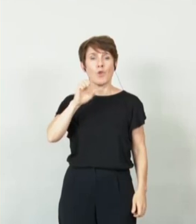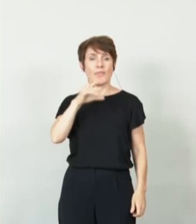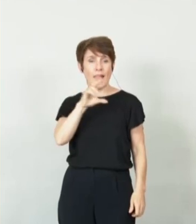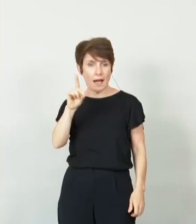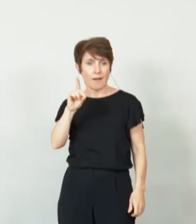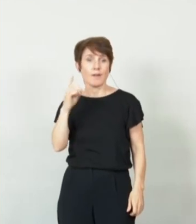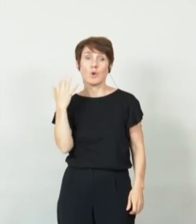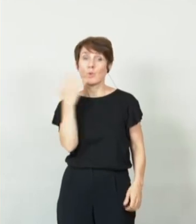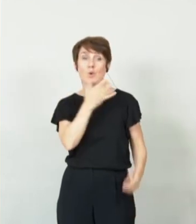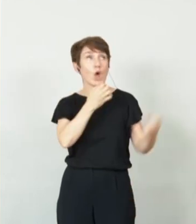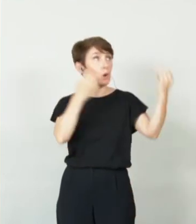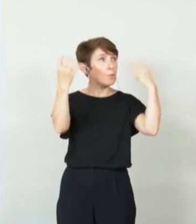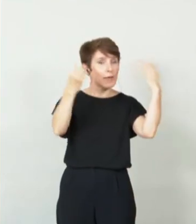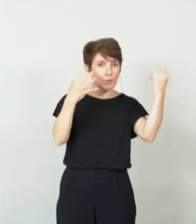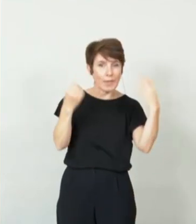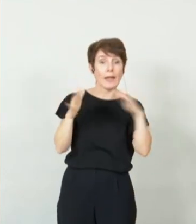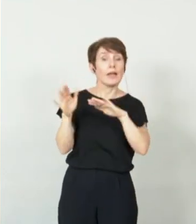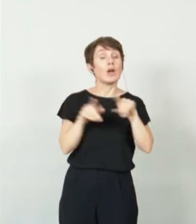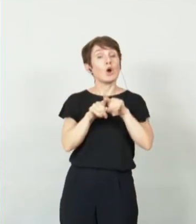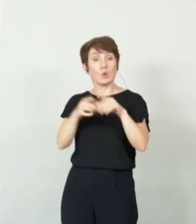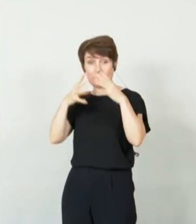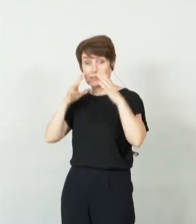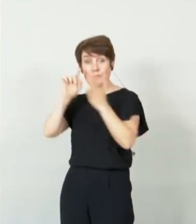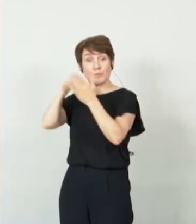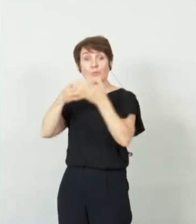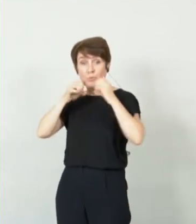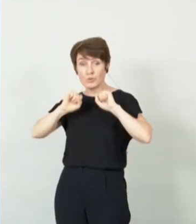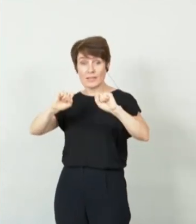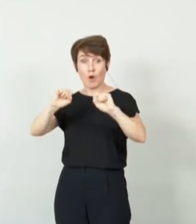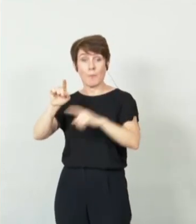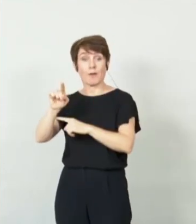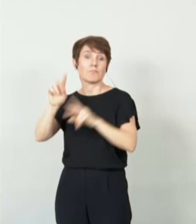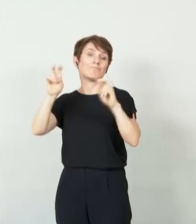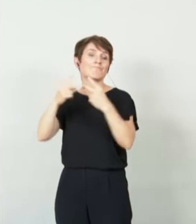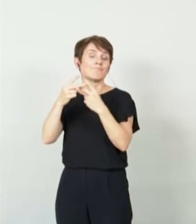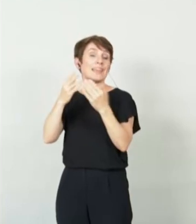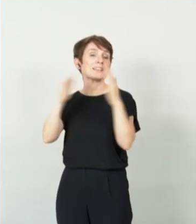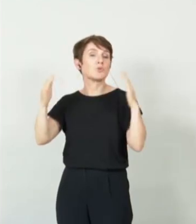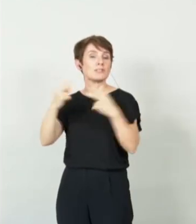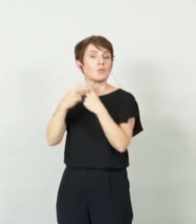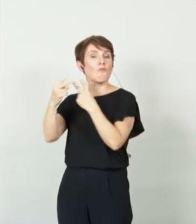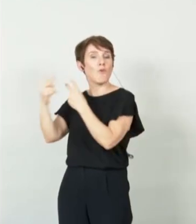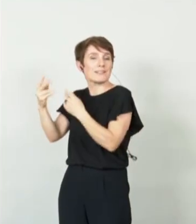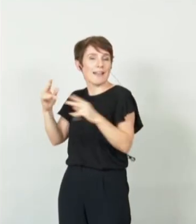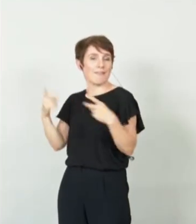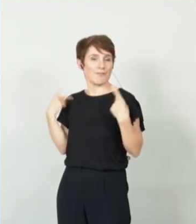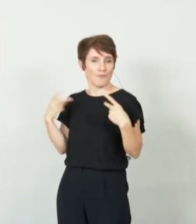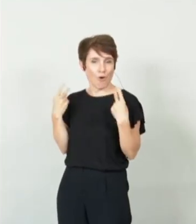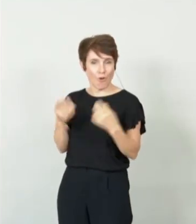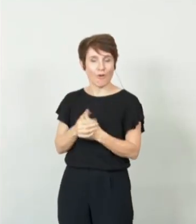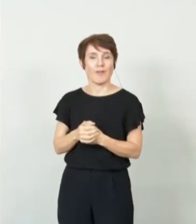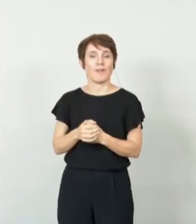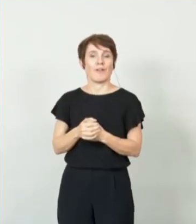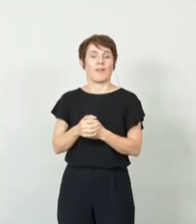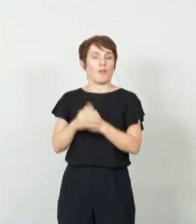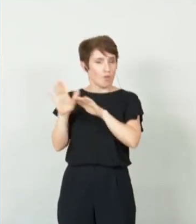mais aussi au Muséum nos voisins les vivants nouveaux projets donc pour cet établissement le Muséum poursuite